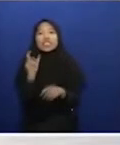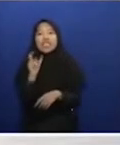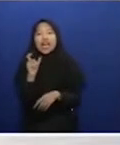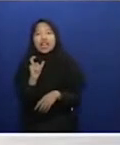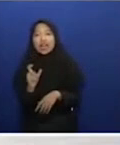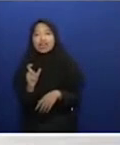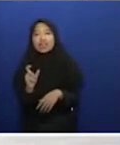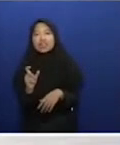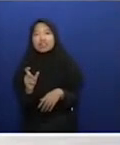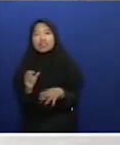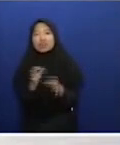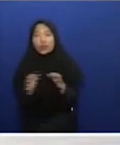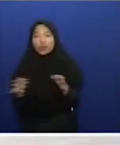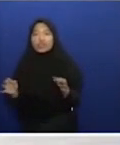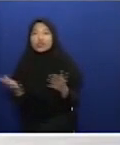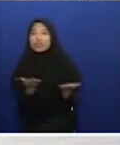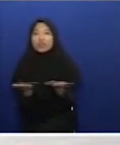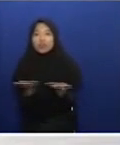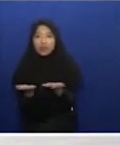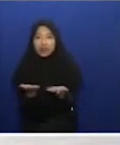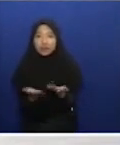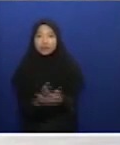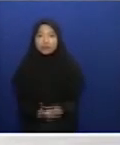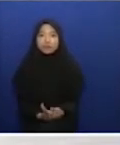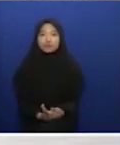kalian menjadi pengusaha-pengusaha yang handal,